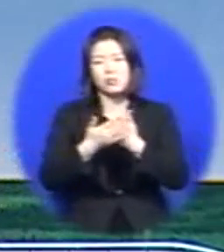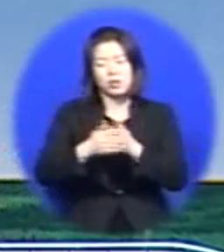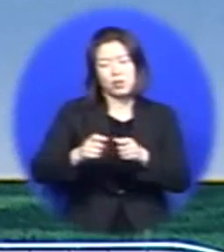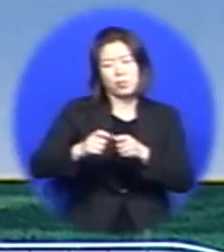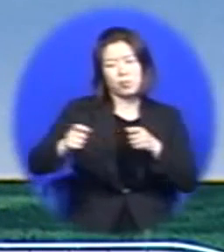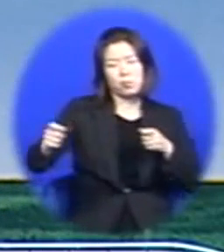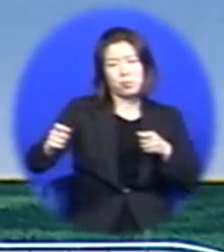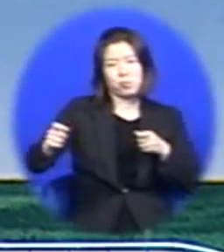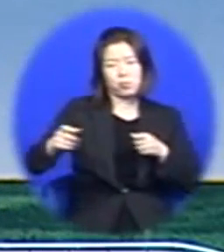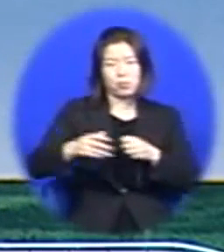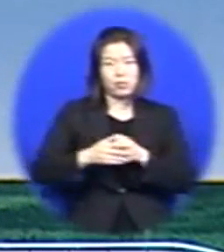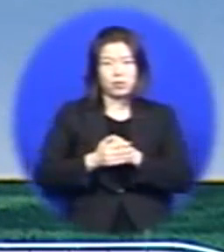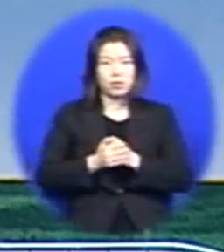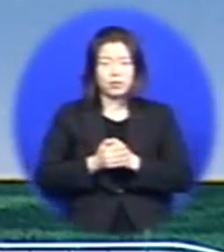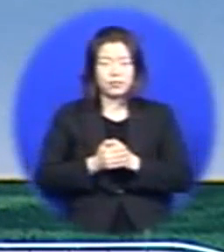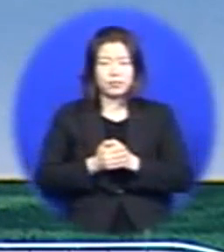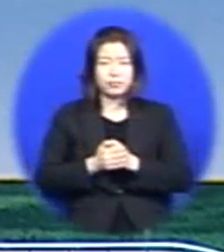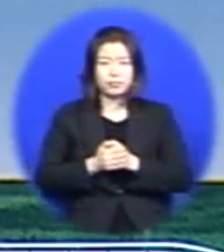먼 거죠.